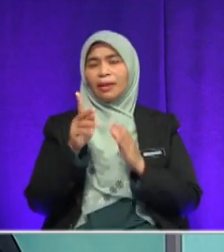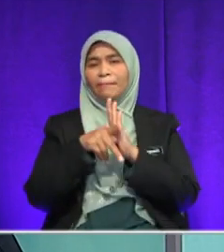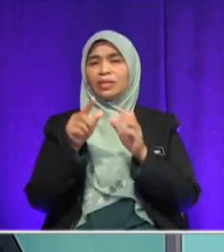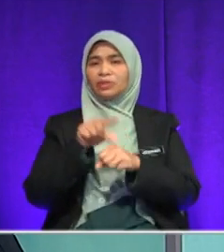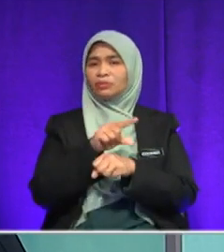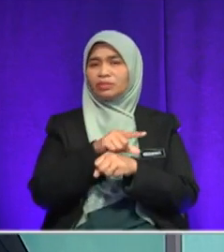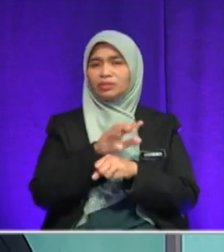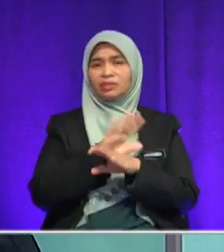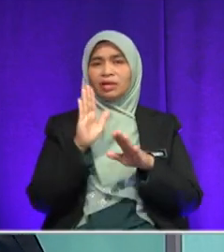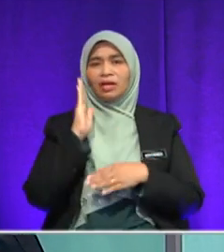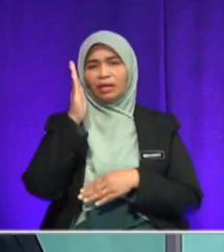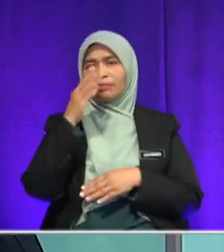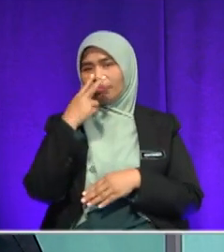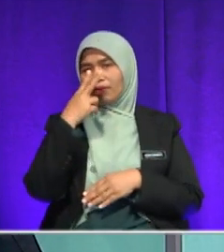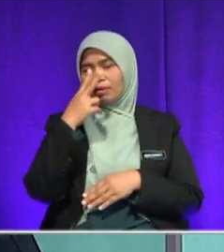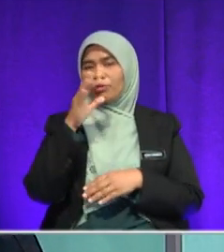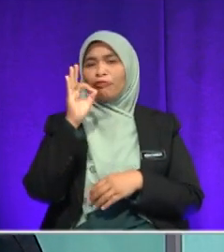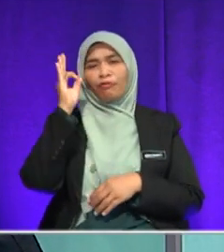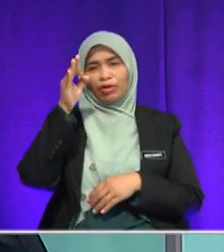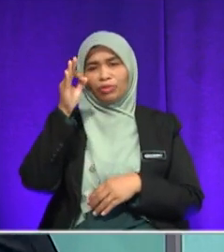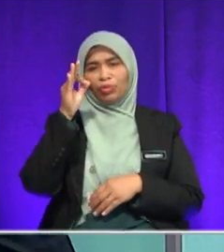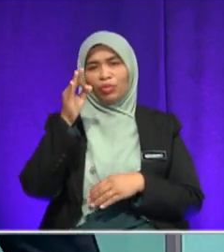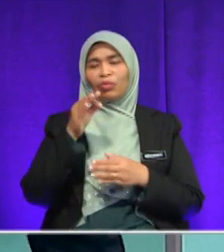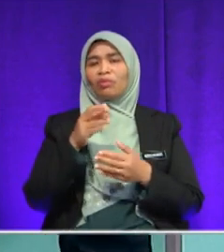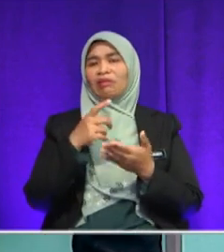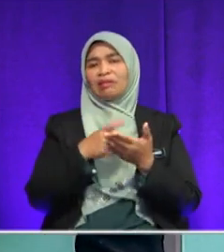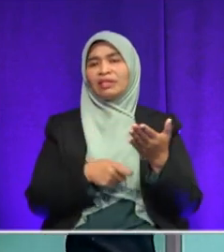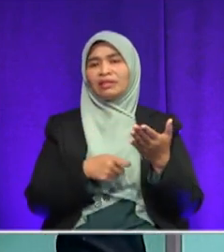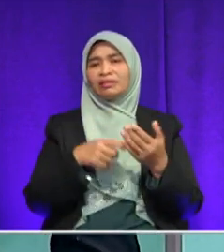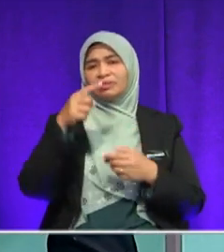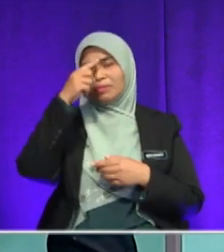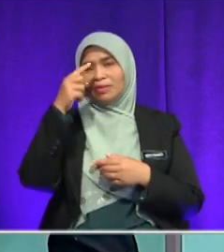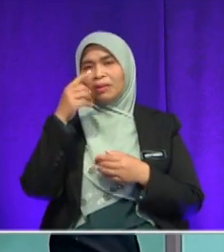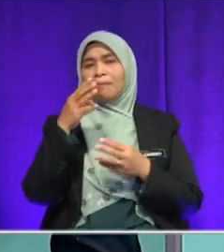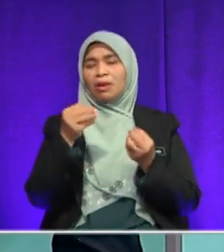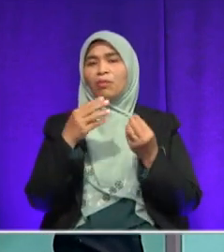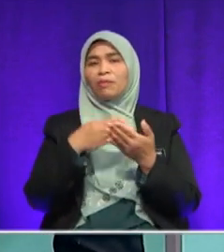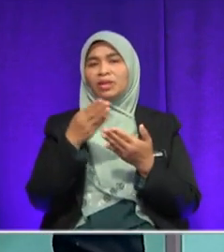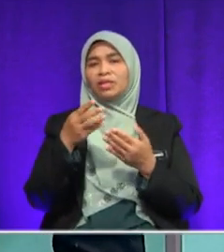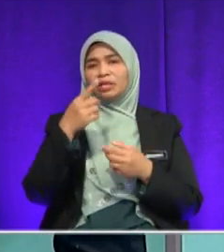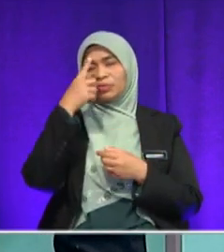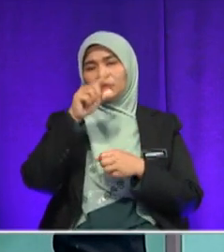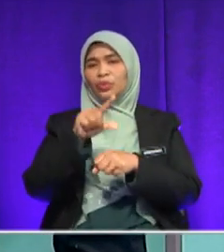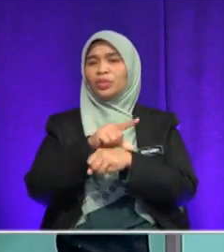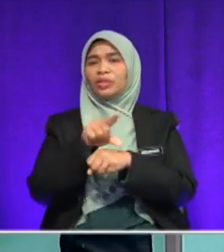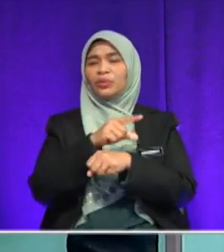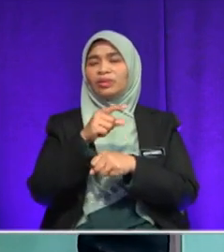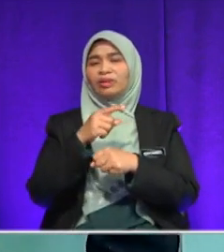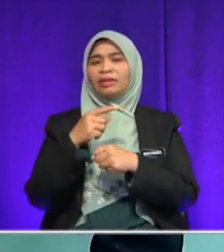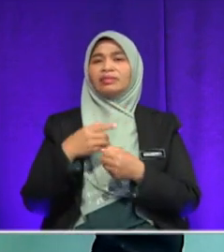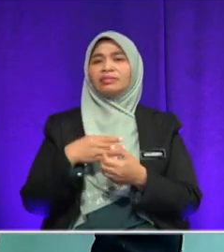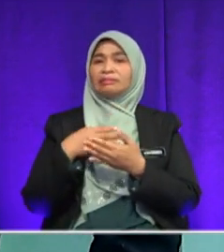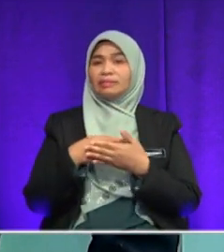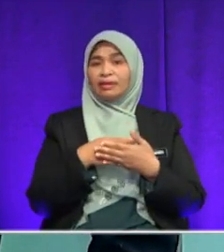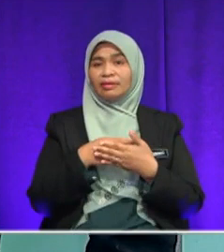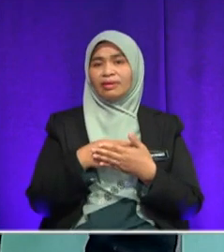harga. Sebab apa? Semua akan beli beg sekolah untuk kegunaan anak-anak mereka. So menyebabkan permintaan ke atas